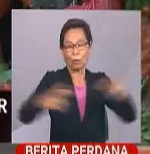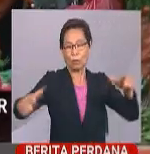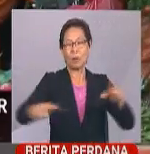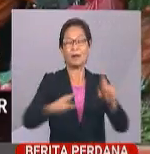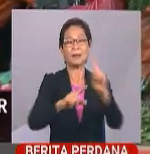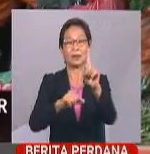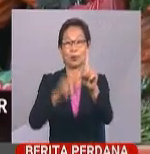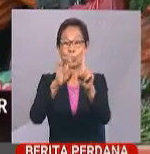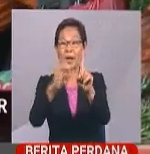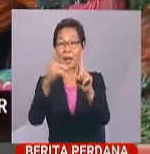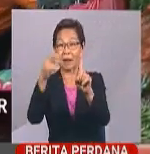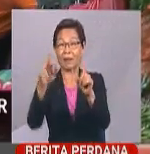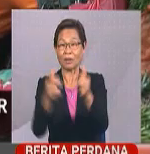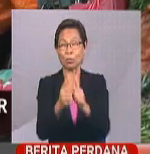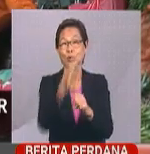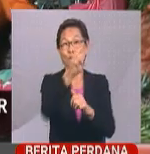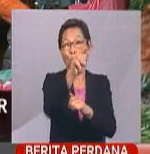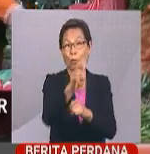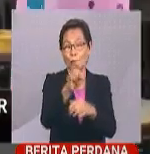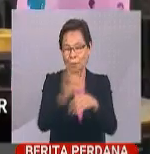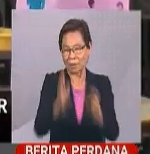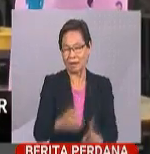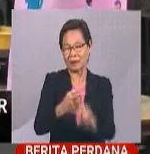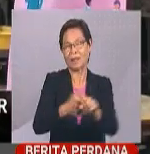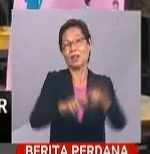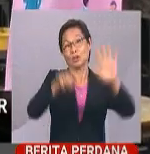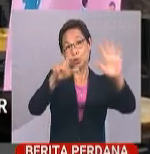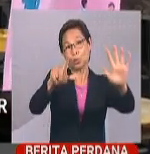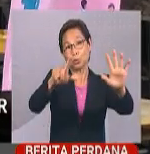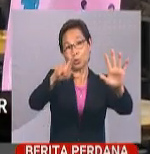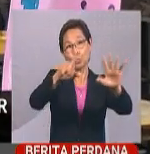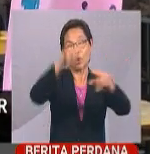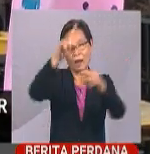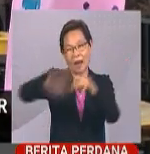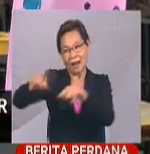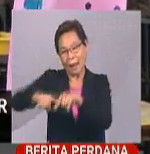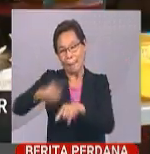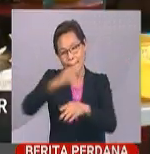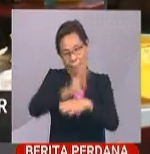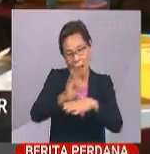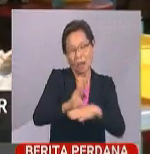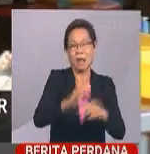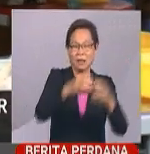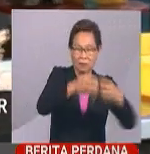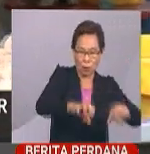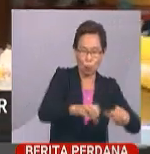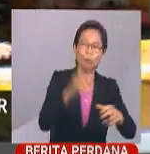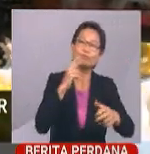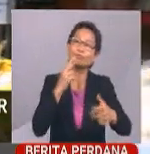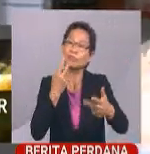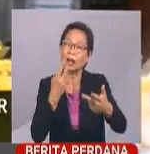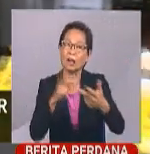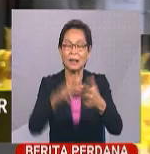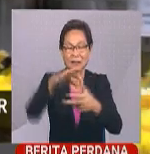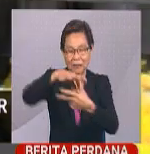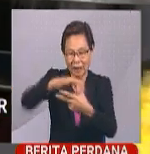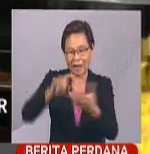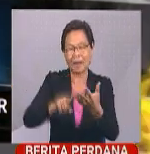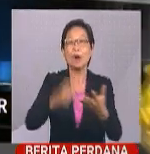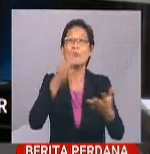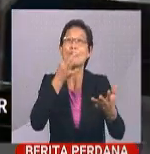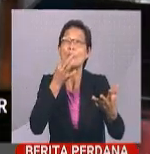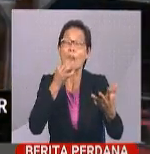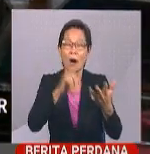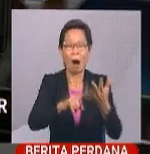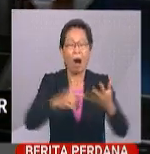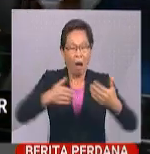satu ekar dengan 20 peniaga daripada 7 jenis perniagaan seperti telur, sayur, daging dan